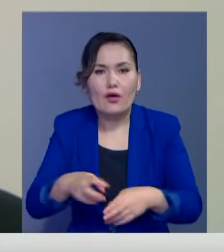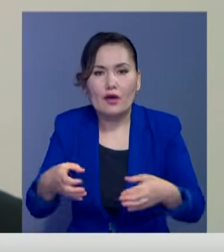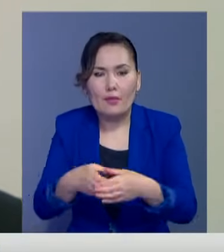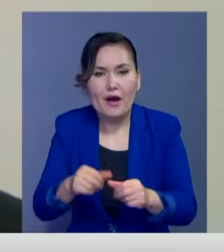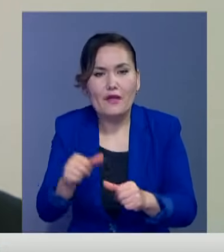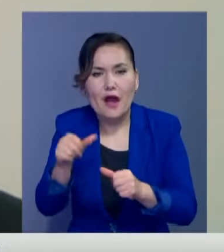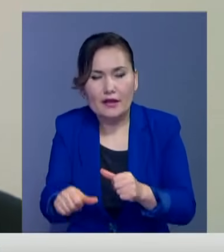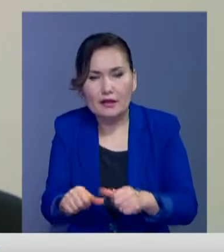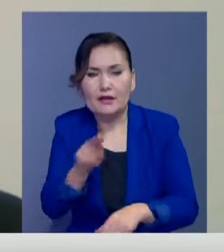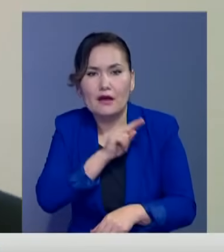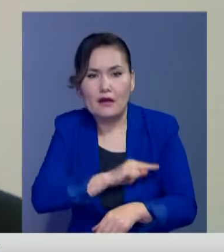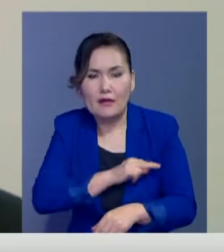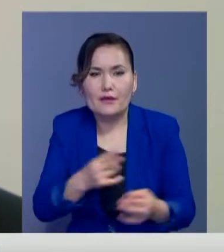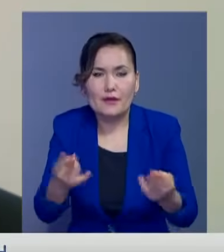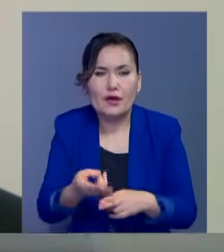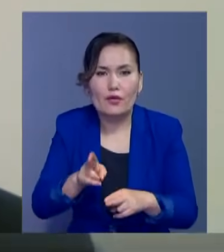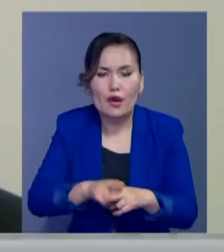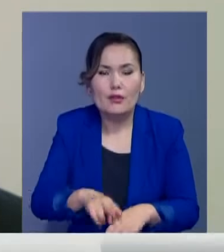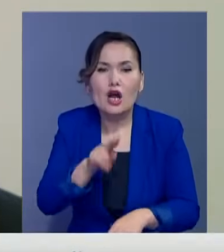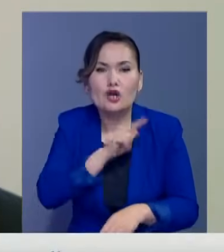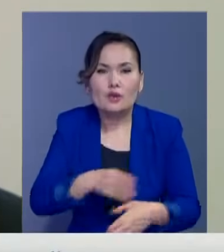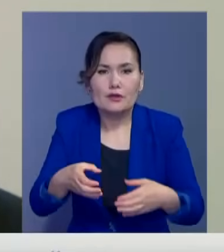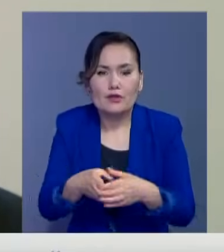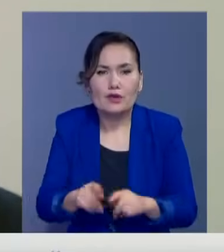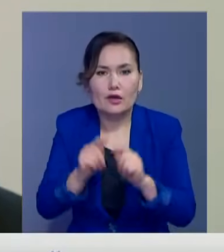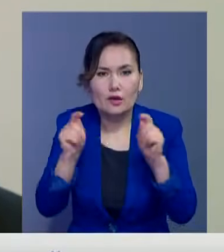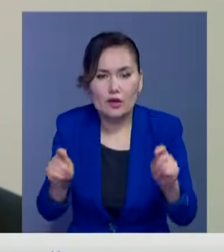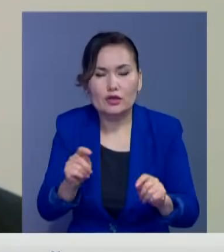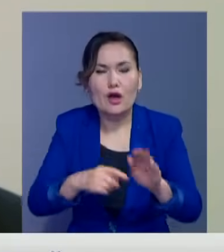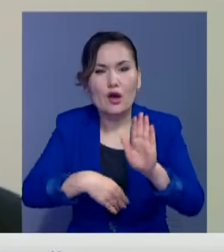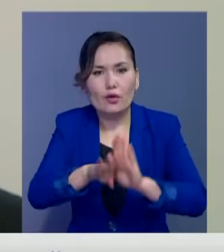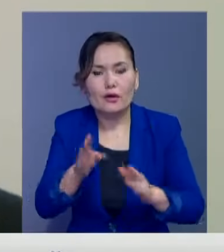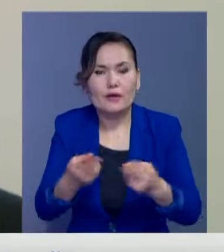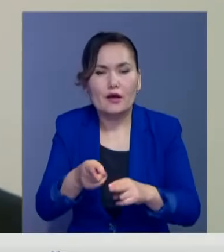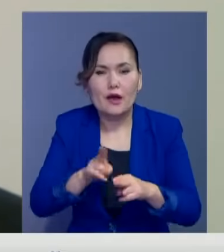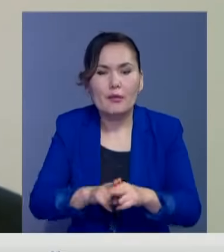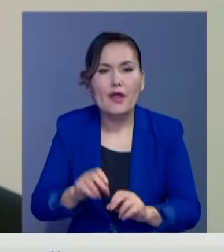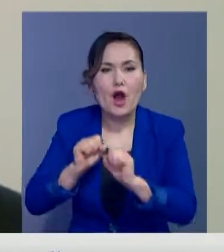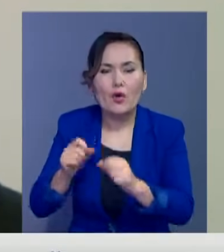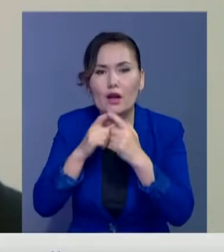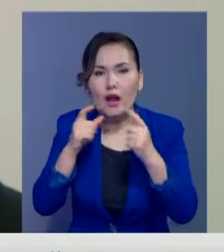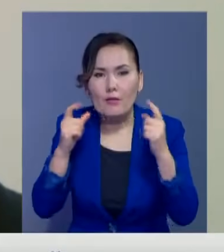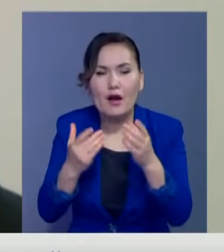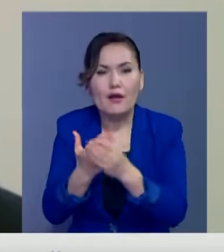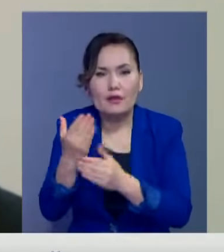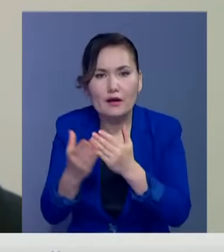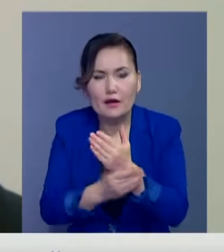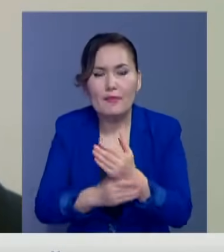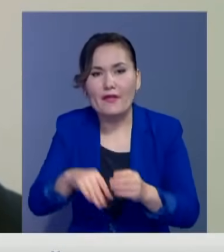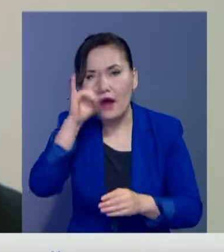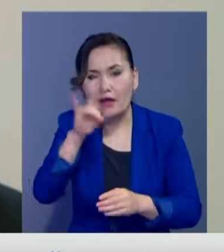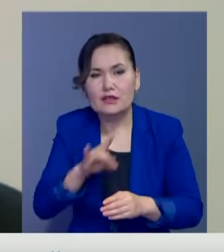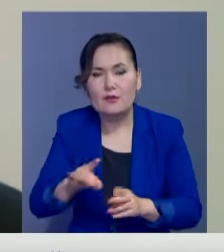керек. Кодекс негізінде олардың құзыретін кеңейту қажет деп ойлаймын. Оған қоса қорғаныш заттарын Қазақстанда өндіру